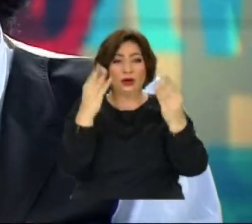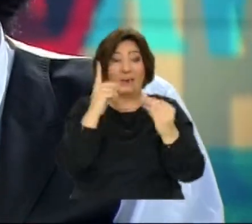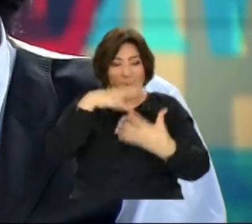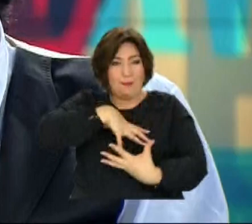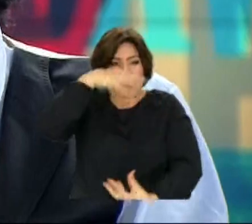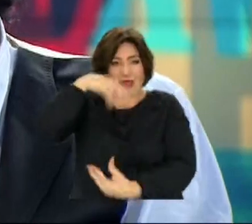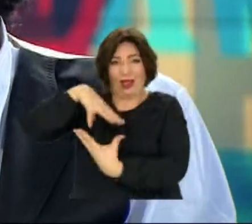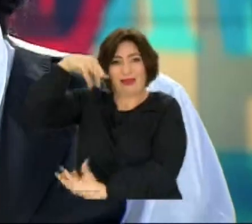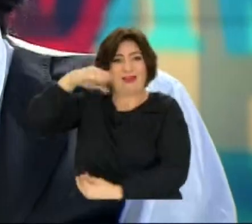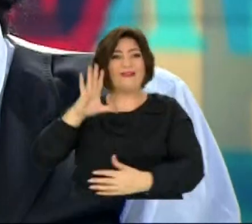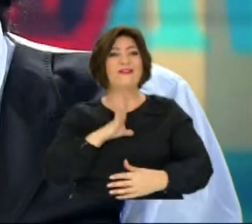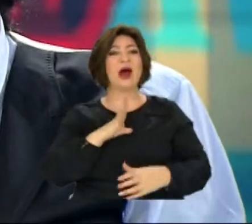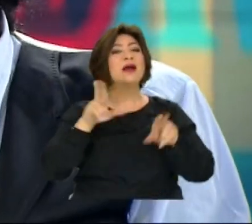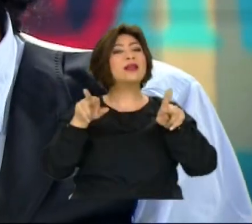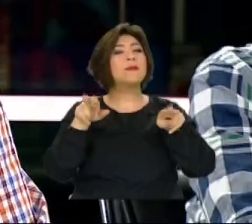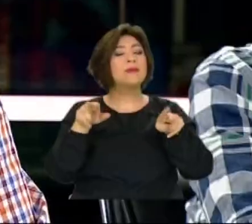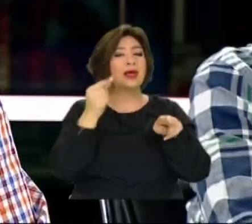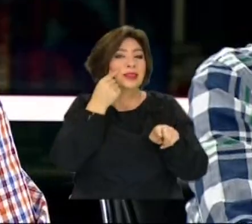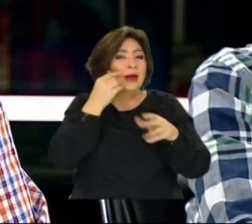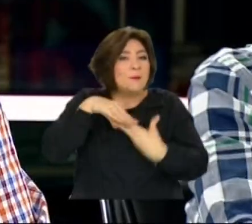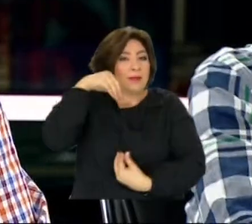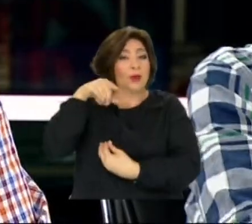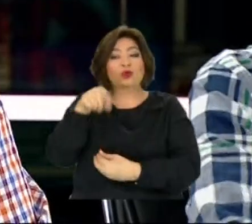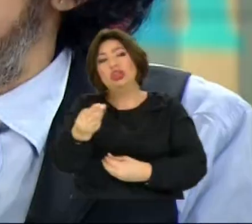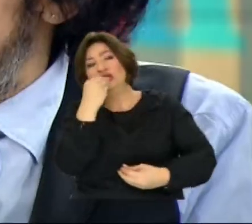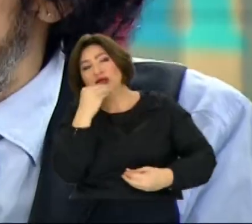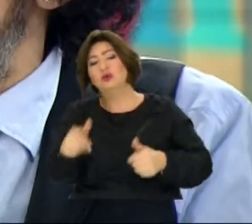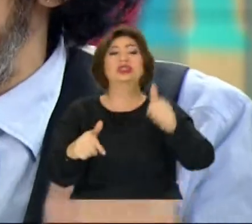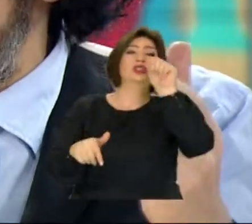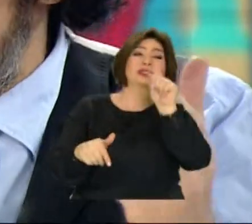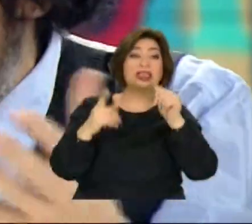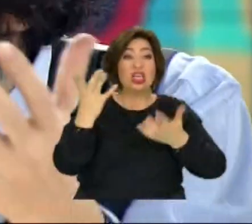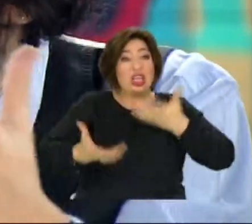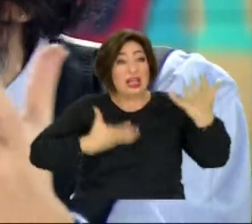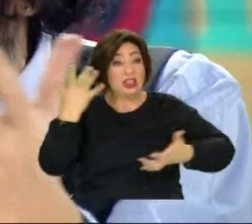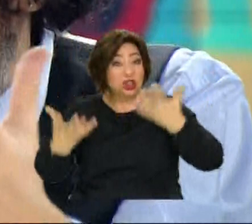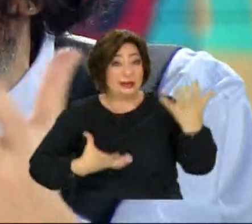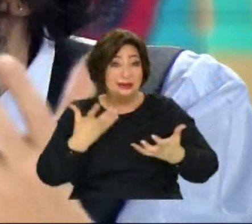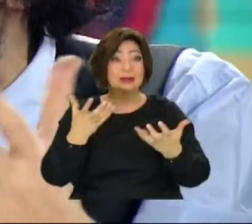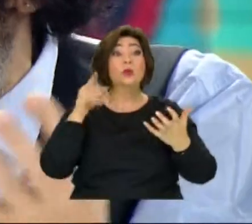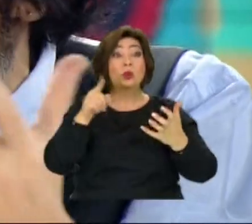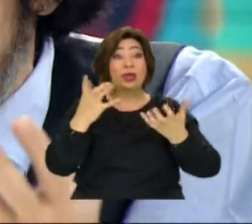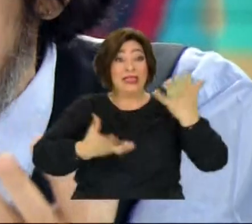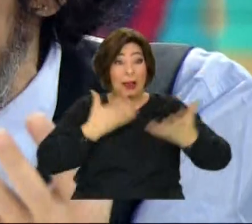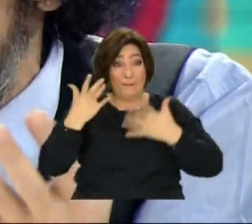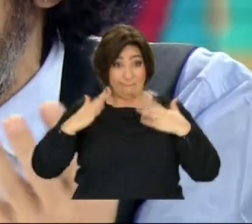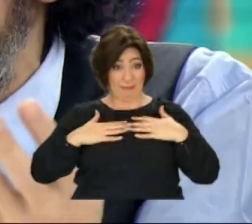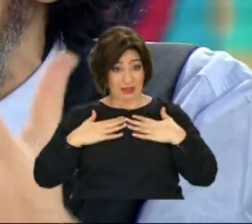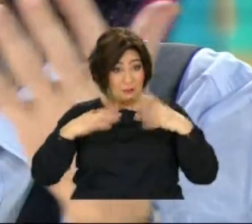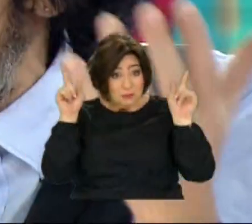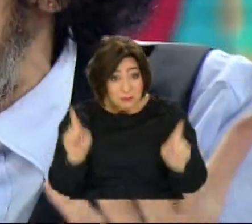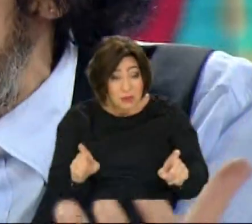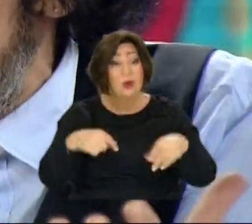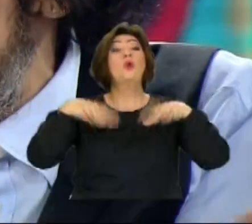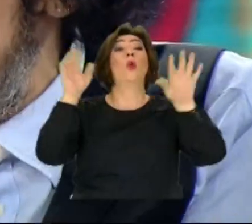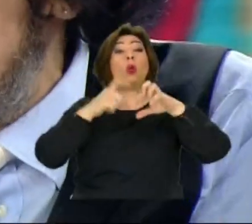beden var ki ruhu için. Çünkü ahirette mesela şunu yiyeceğiz, şunu içeceğiz. Yanacaksa yanınca yanmak bedensel bir yanmak mı